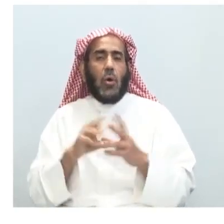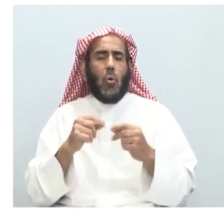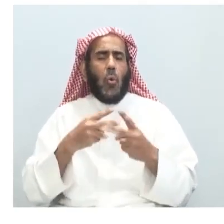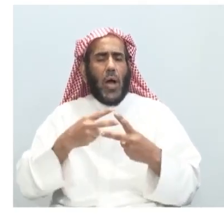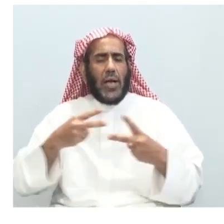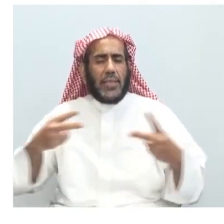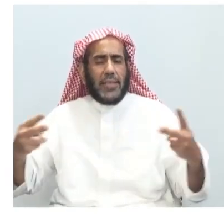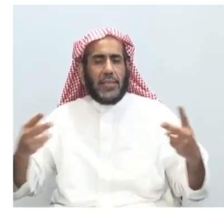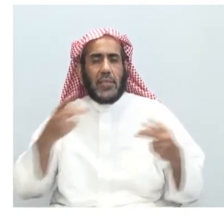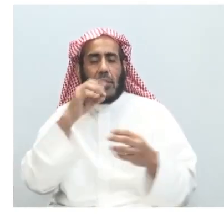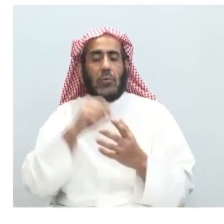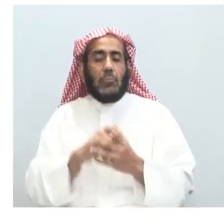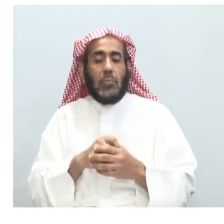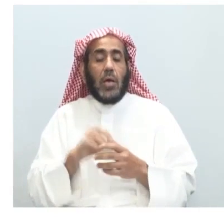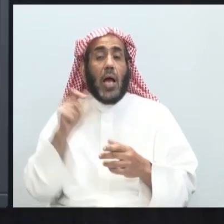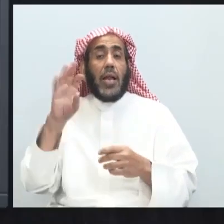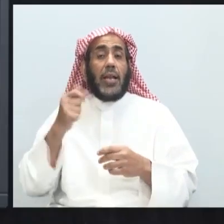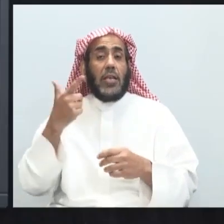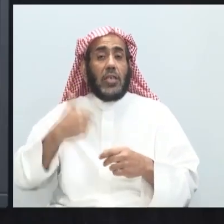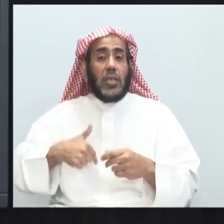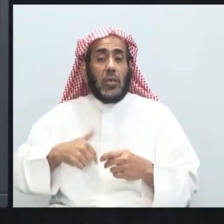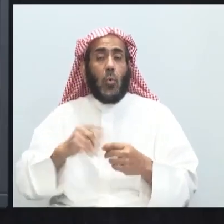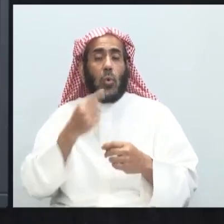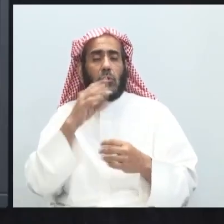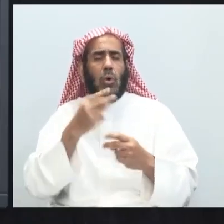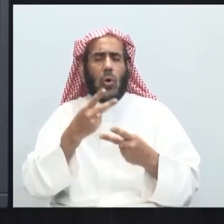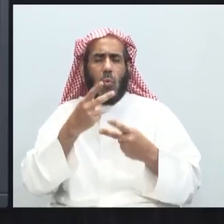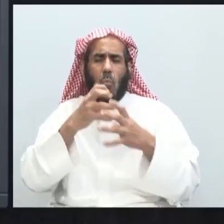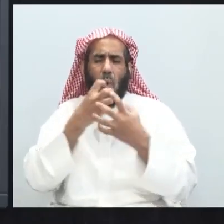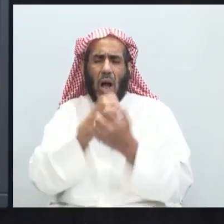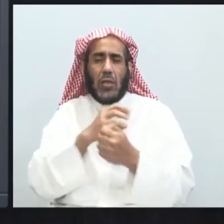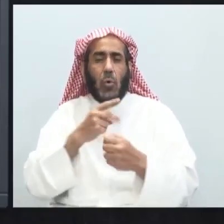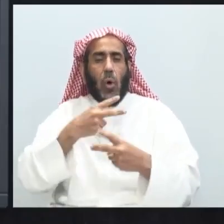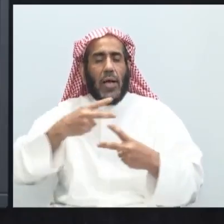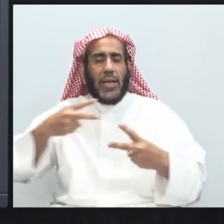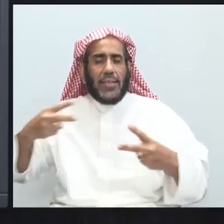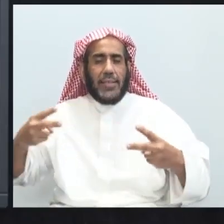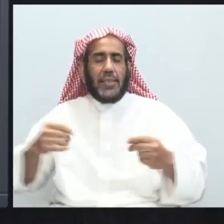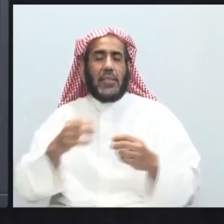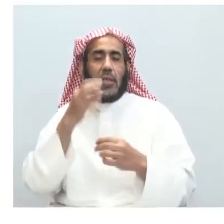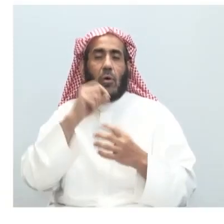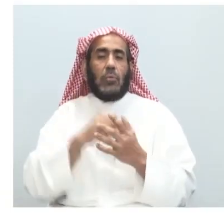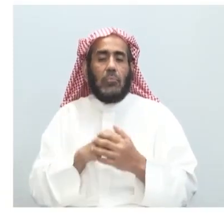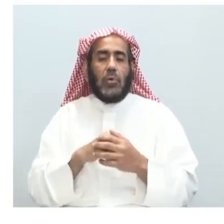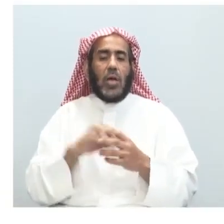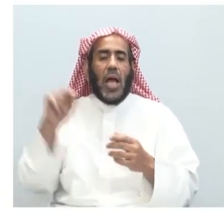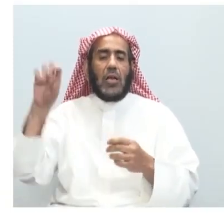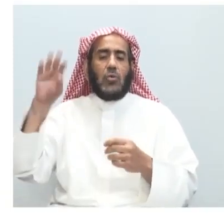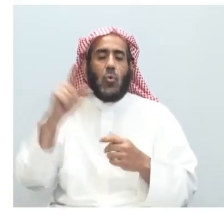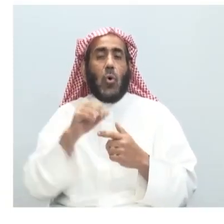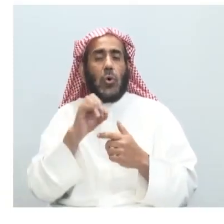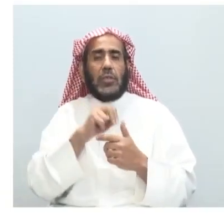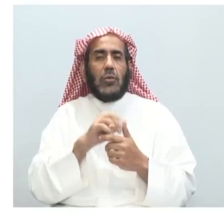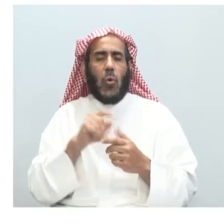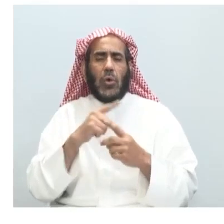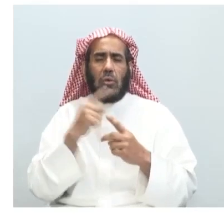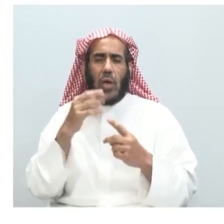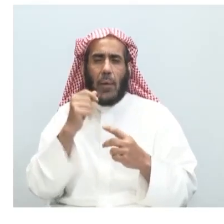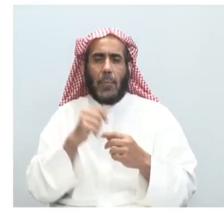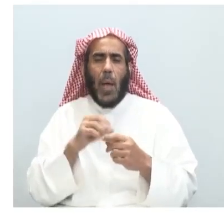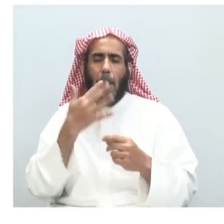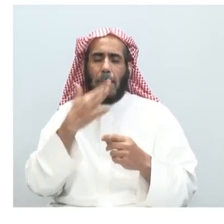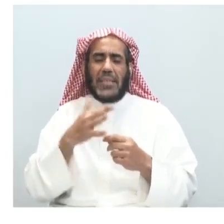او عديده التسكر النشا هو سكر معقد اذا هو عديد التسكر الجلوكوز هو سكر